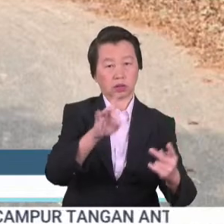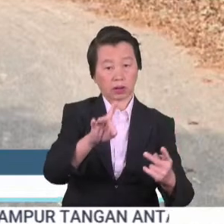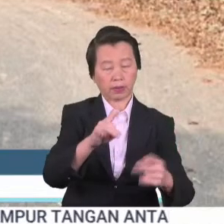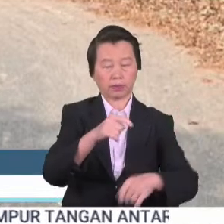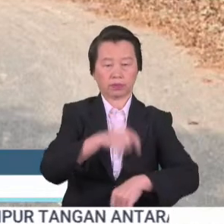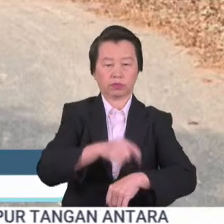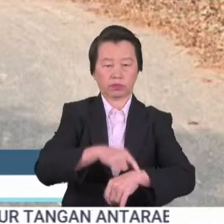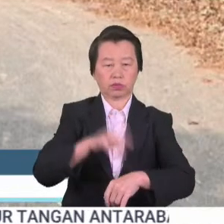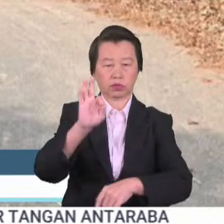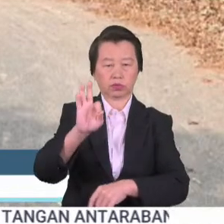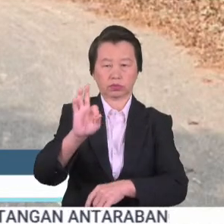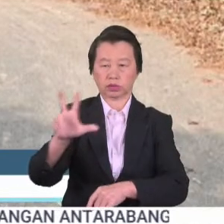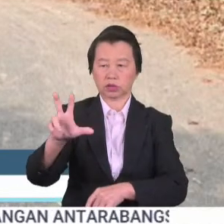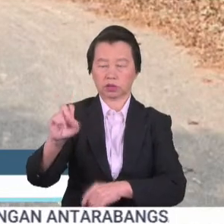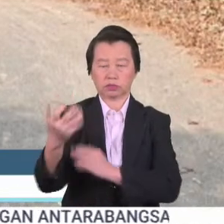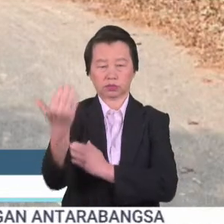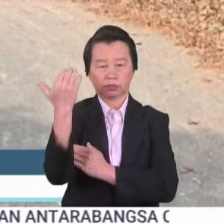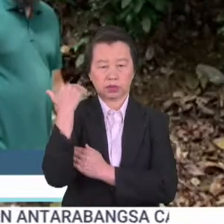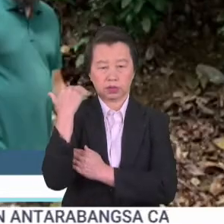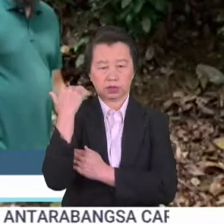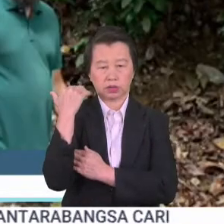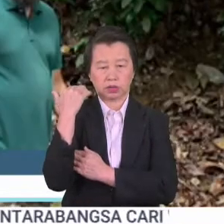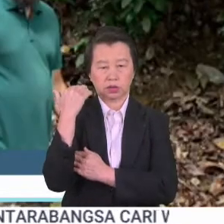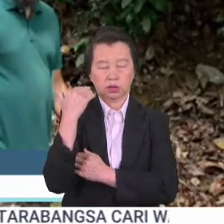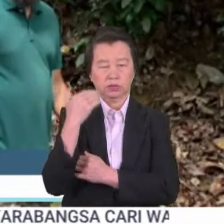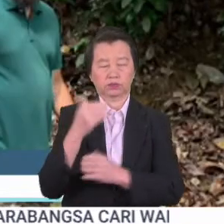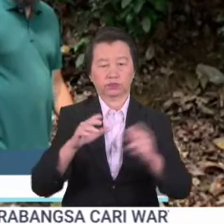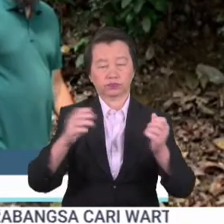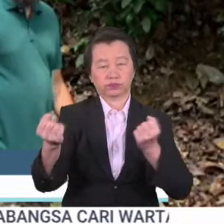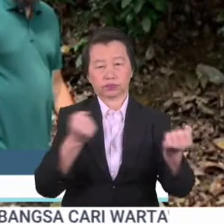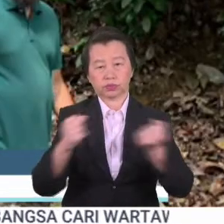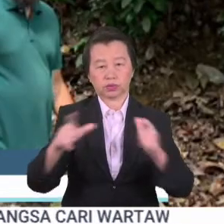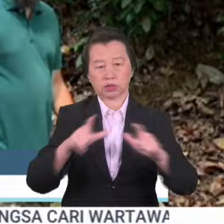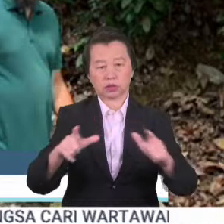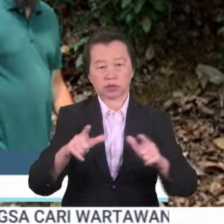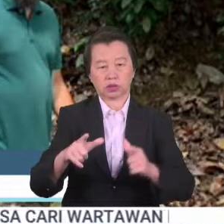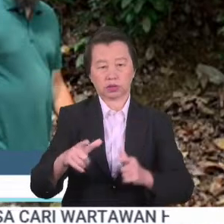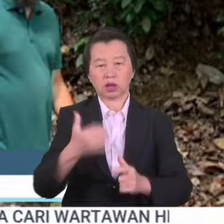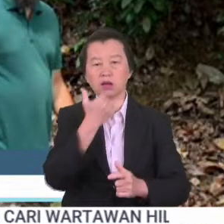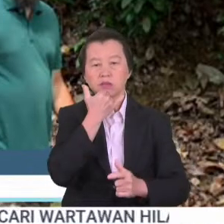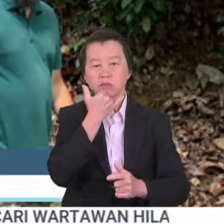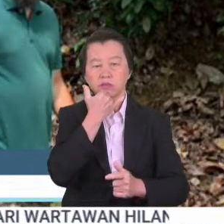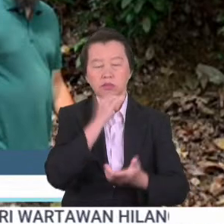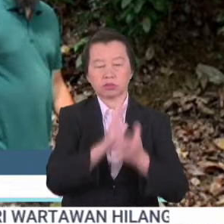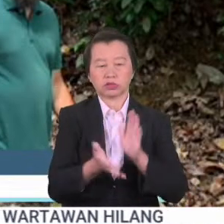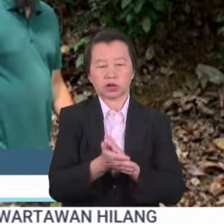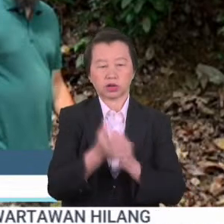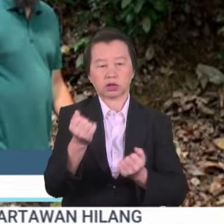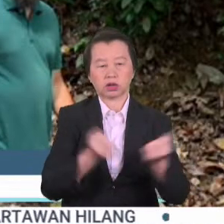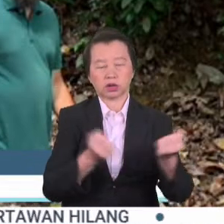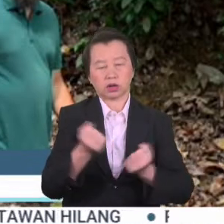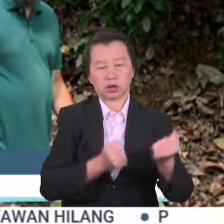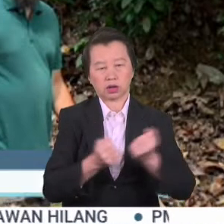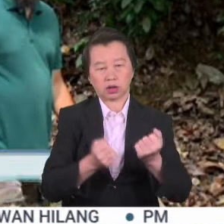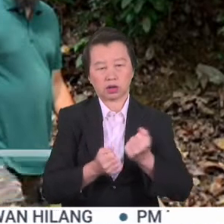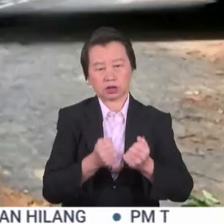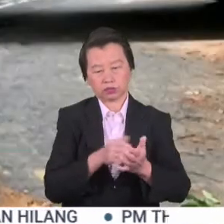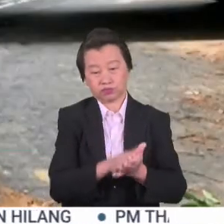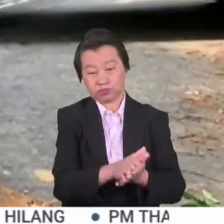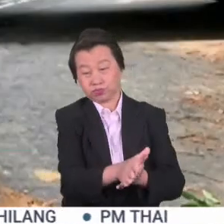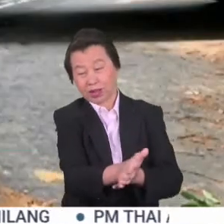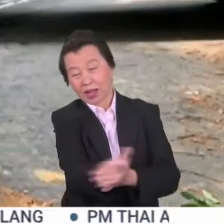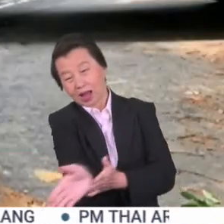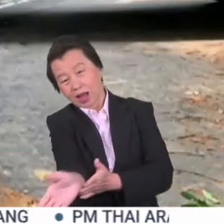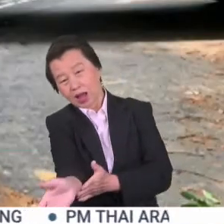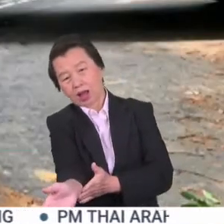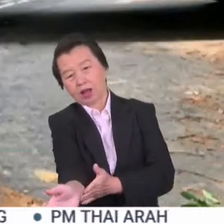kira-kira pukul 9:30 pagi pemandu trailer terbabit tersilap mengambil laluan menyebabkan kenderaan dipandunya menggelos dan